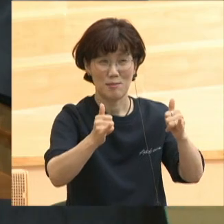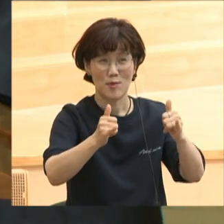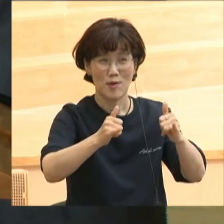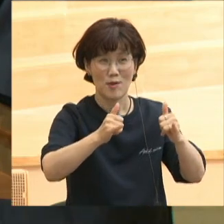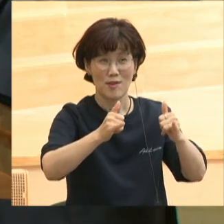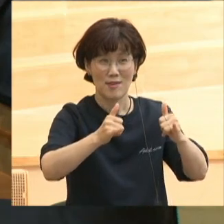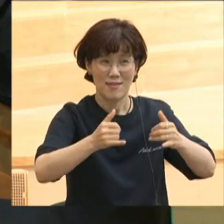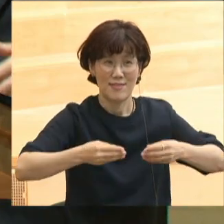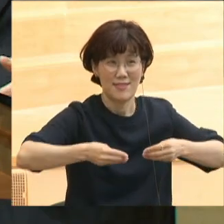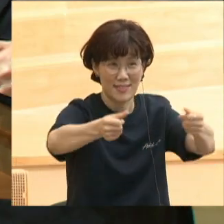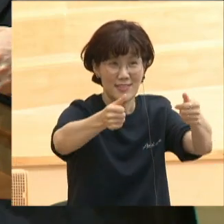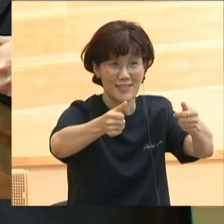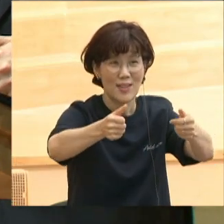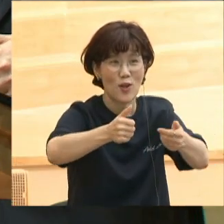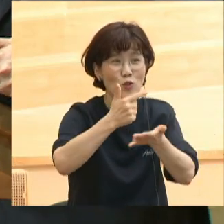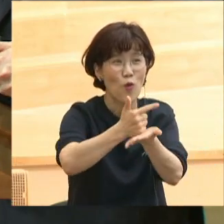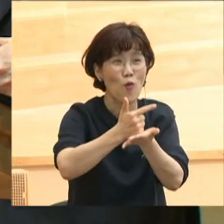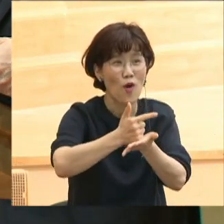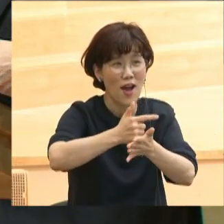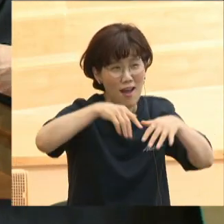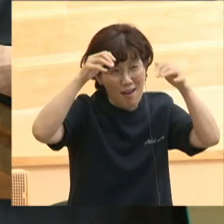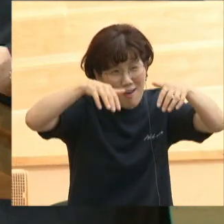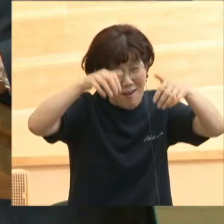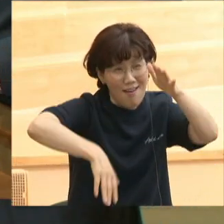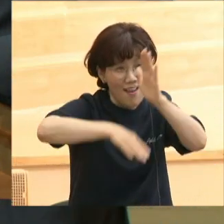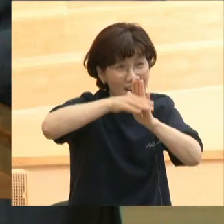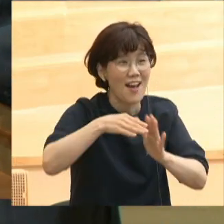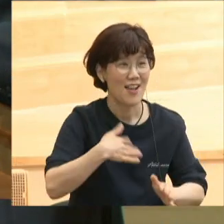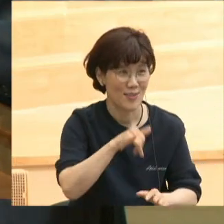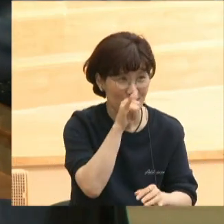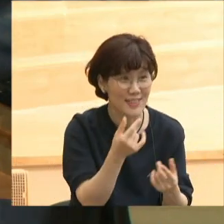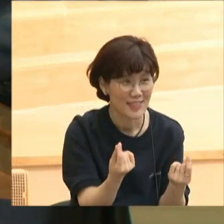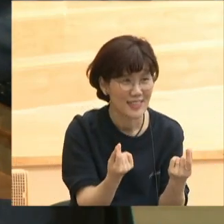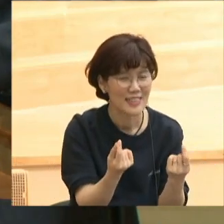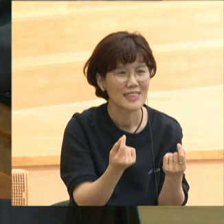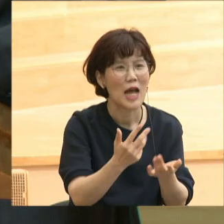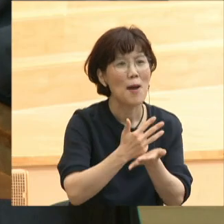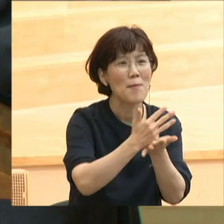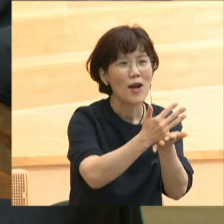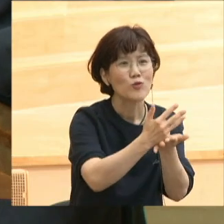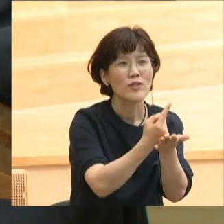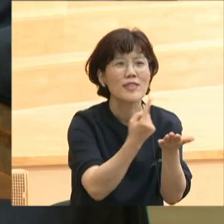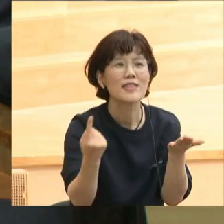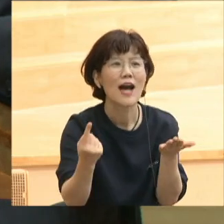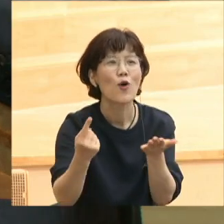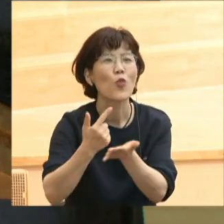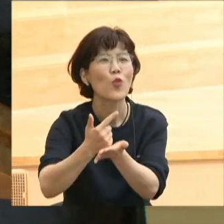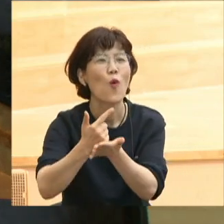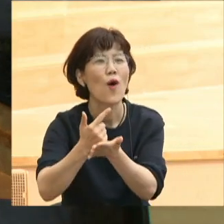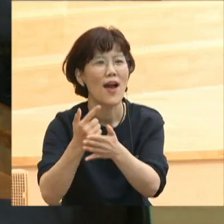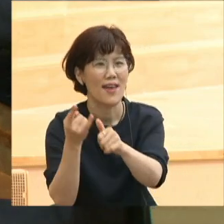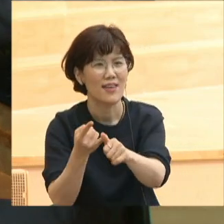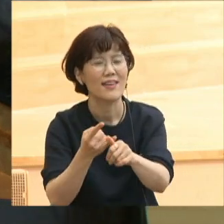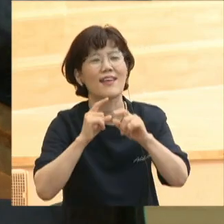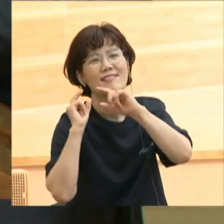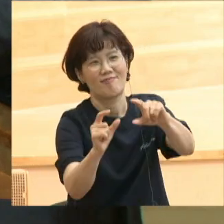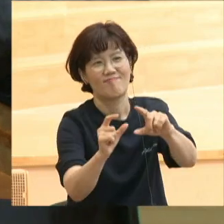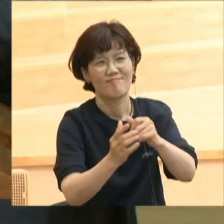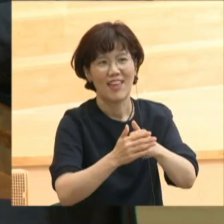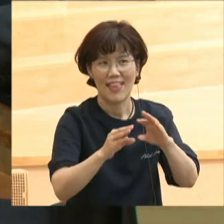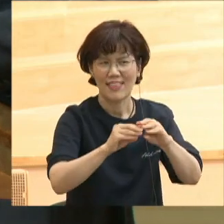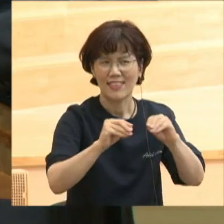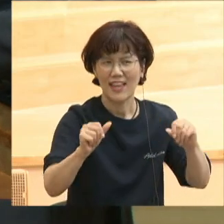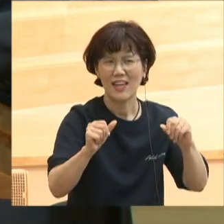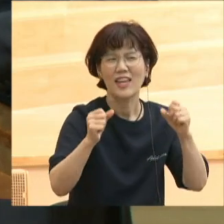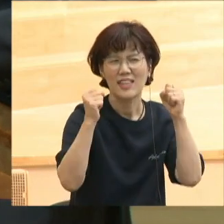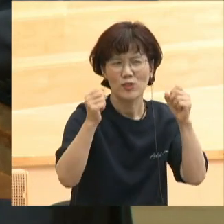그때 쓸어버리셨습니다. 다시 방주에서 나온 이 노아에게 하나님이 이렇게 선언해요. 땅이